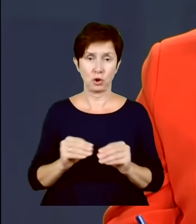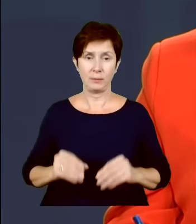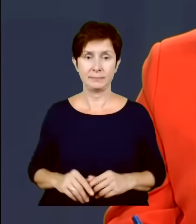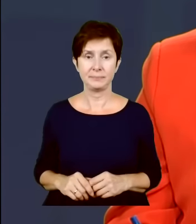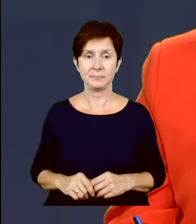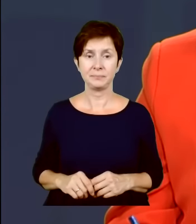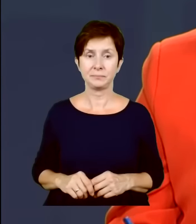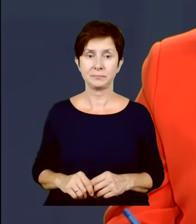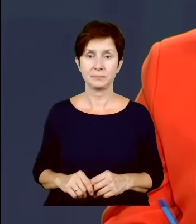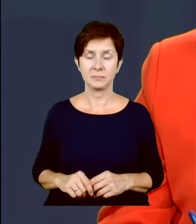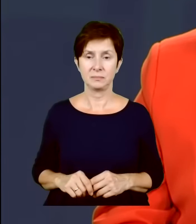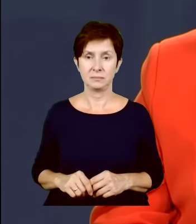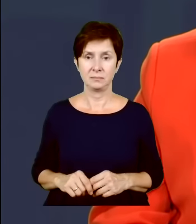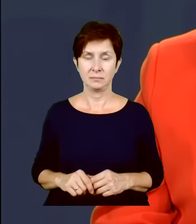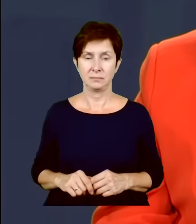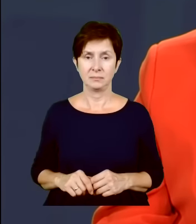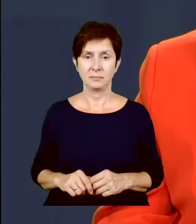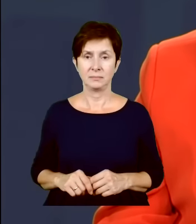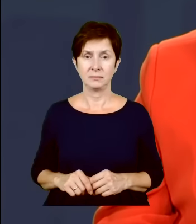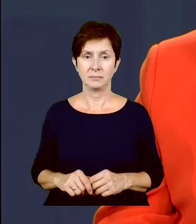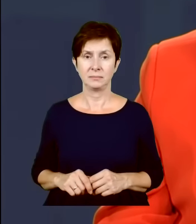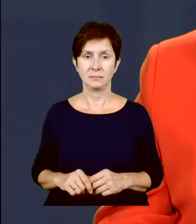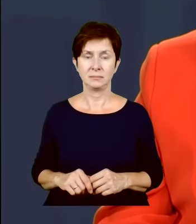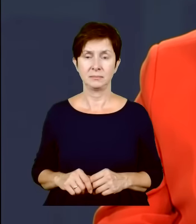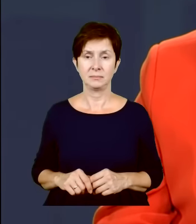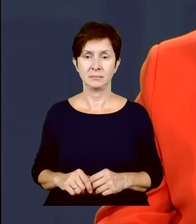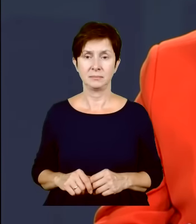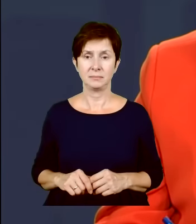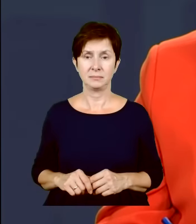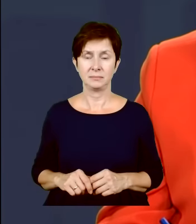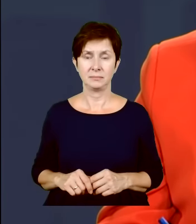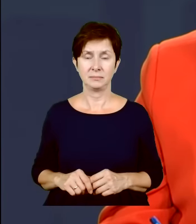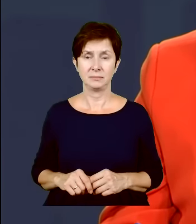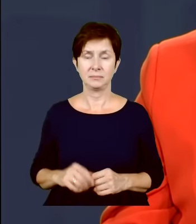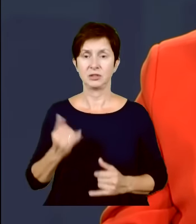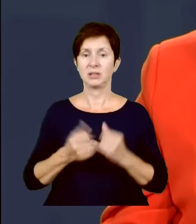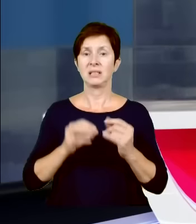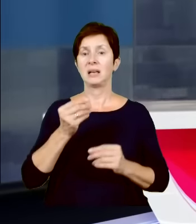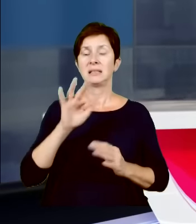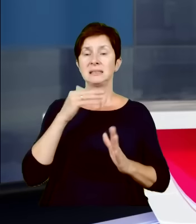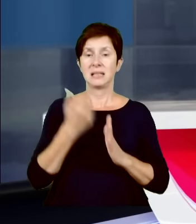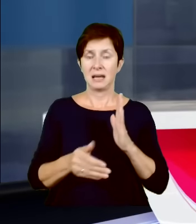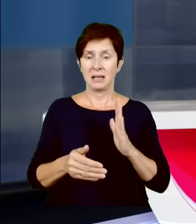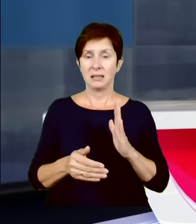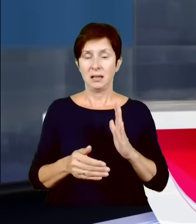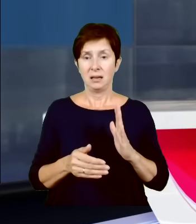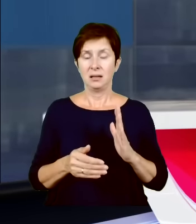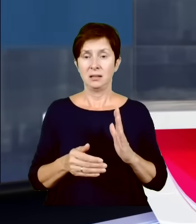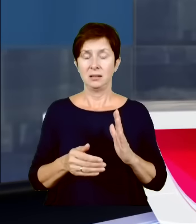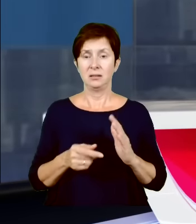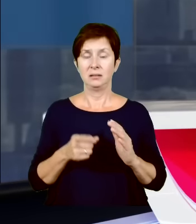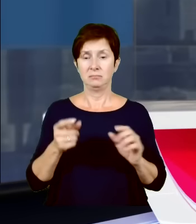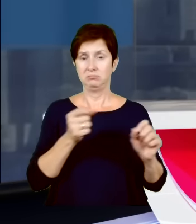w produktów na półce i jeżeli ta strata była spowodowana tym że oczywiście oni swoim wyborcom podnieśli o